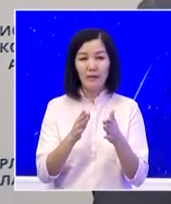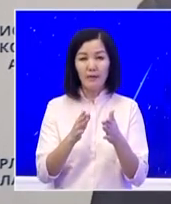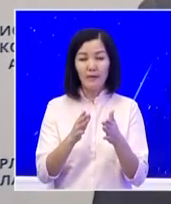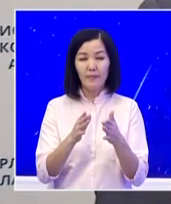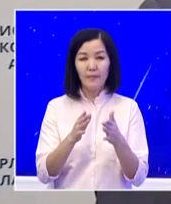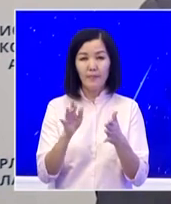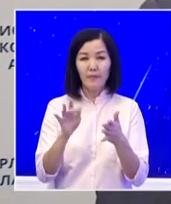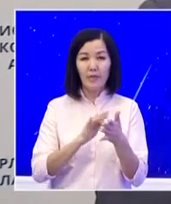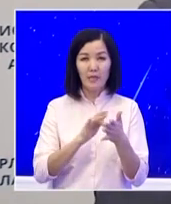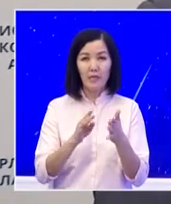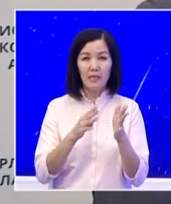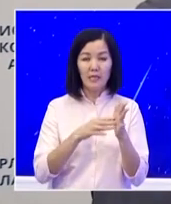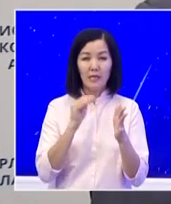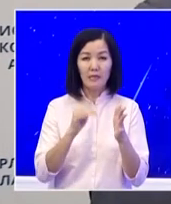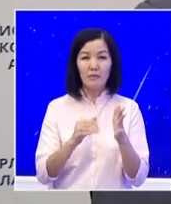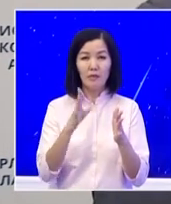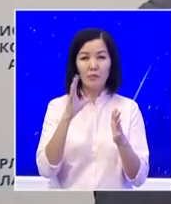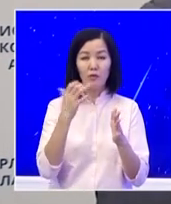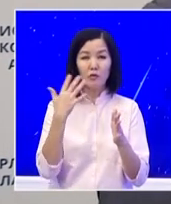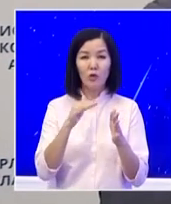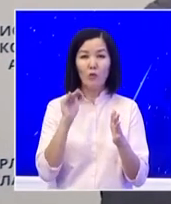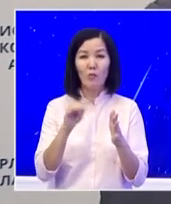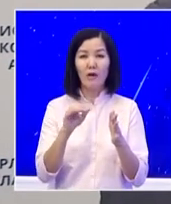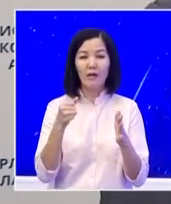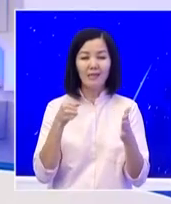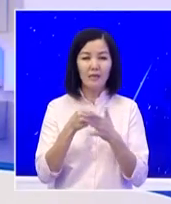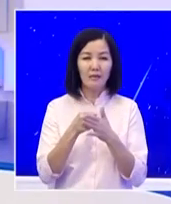Айыппұлдың мөлшері 8000-нан 550000-ға дейін.